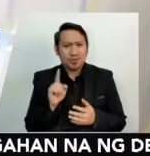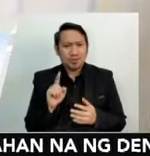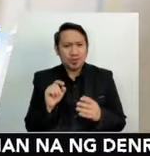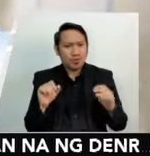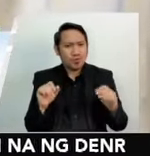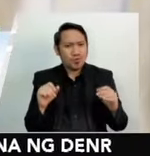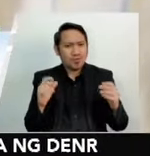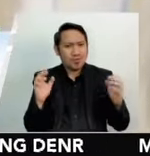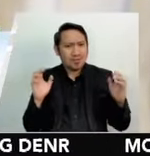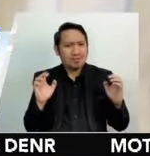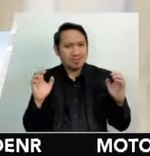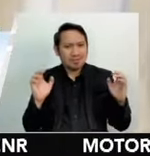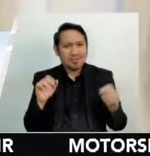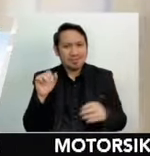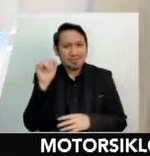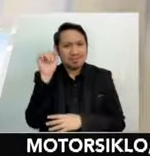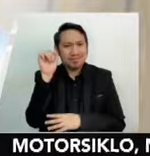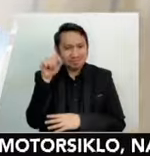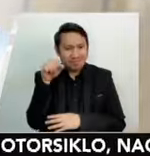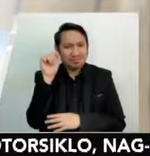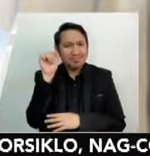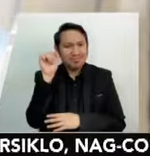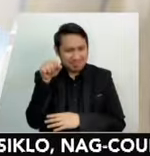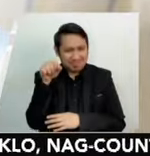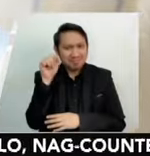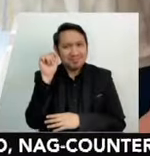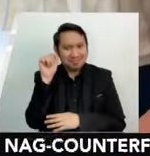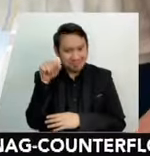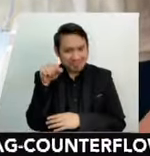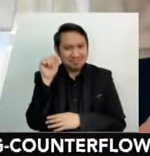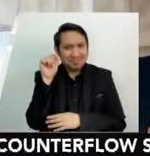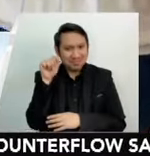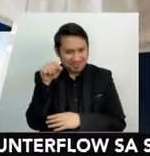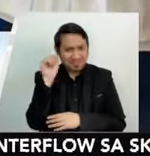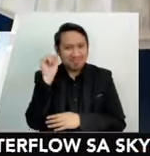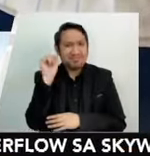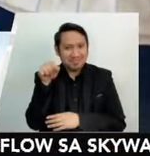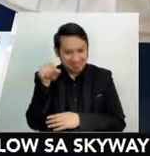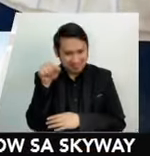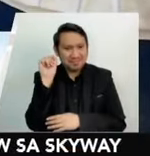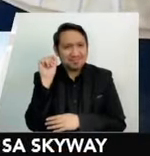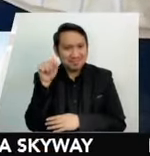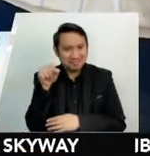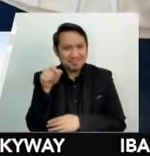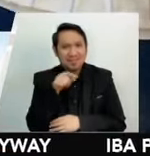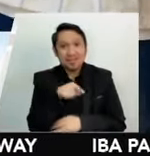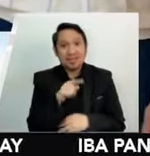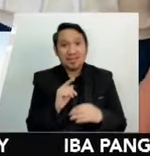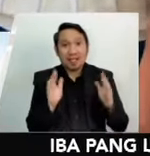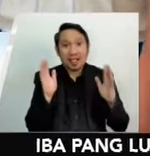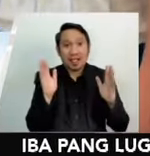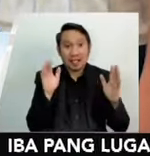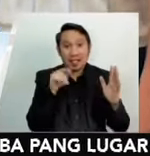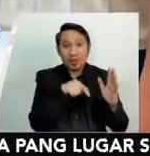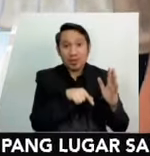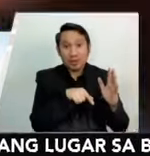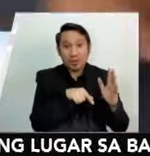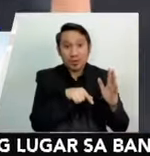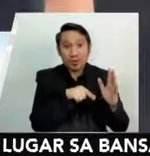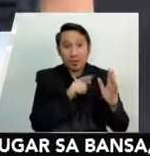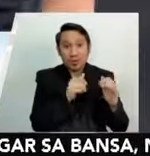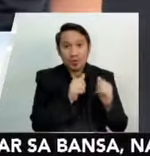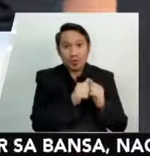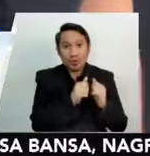non-stop nodding o pagtungo. Sa sunod na video, tungo siya ng tungo habang kinakausap ng kanyang asawang si Joy Spring.